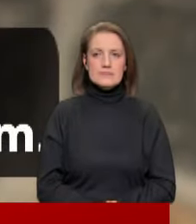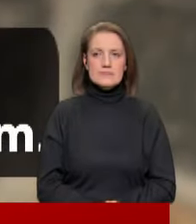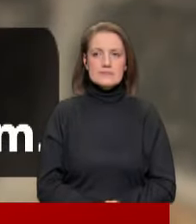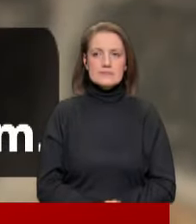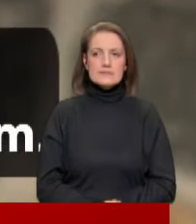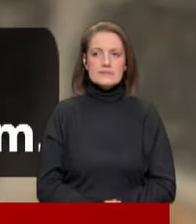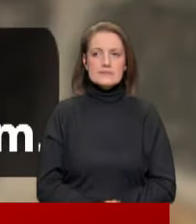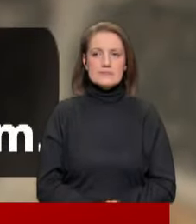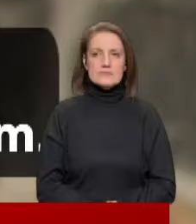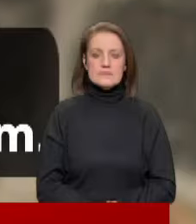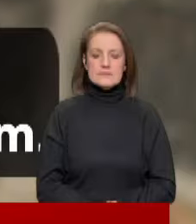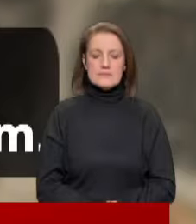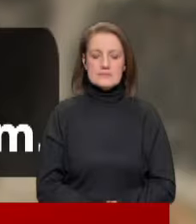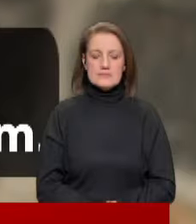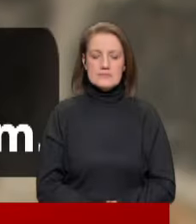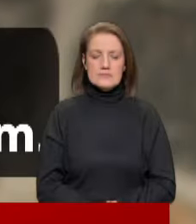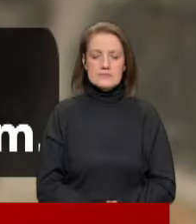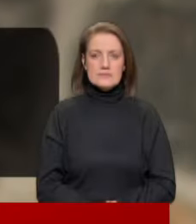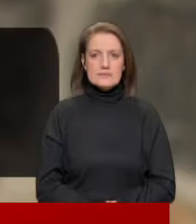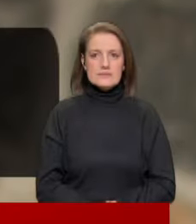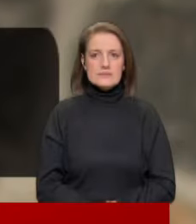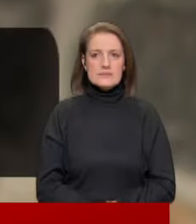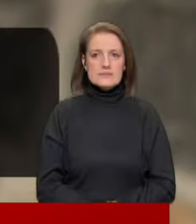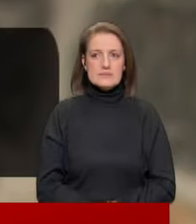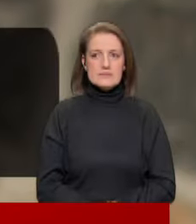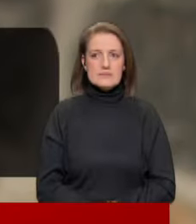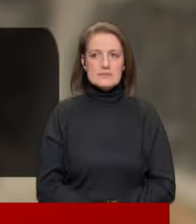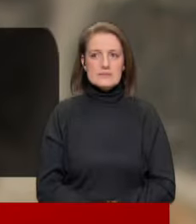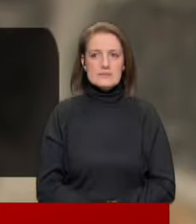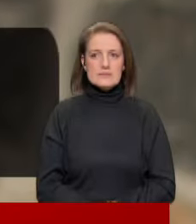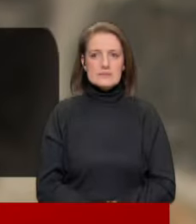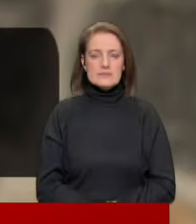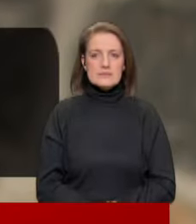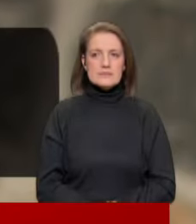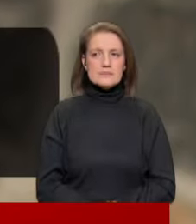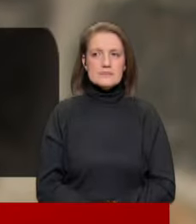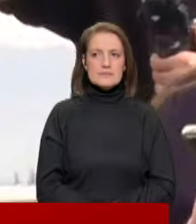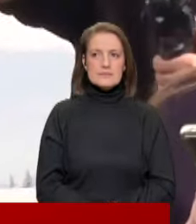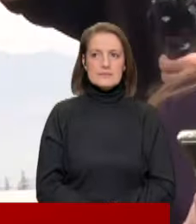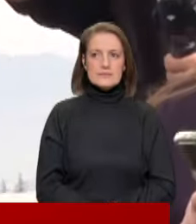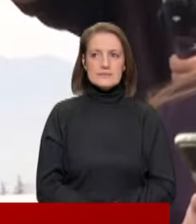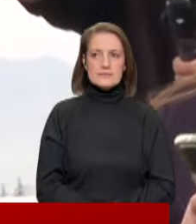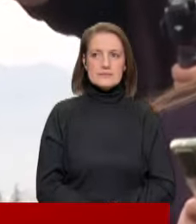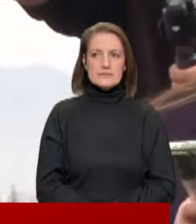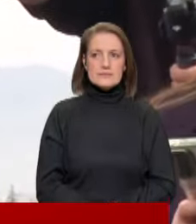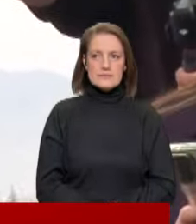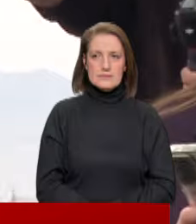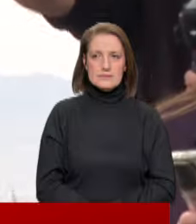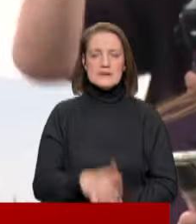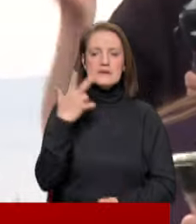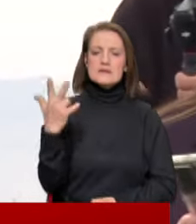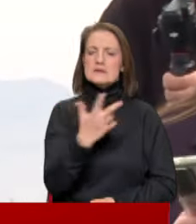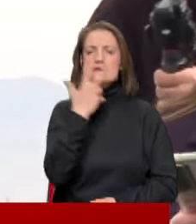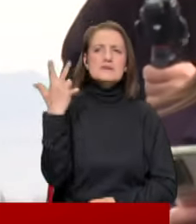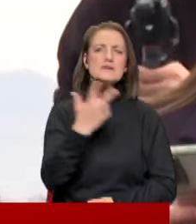hesabı vermezler her zaman söylüyorum bu dünyada hesabını vermeyen öbür dünyada hiç veremez hızlıca Ankara'ya